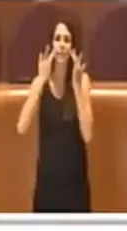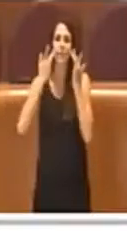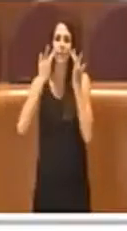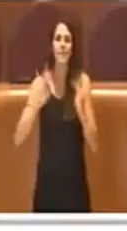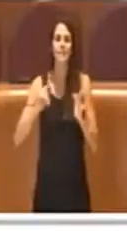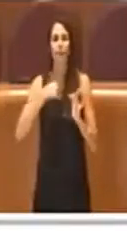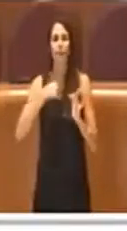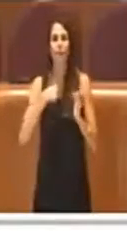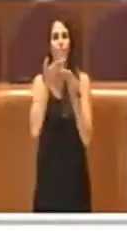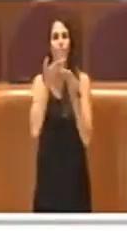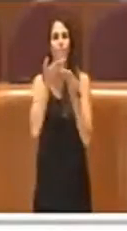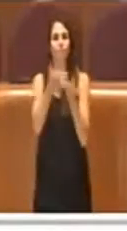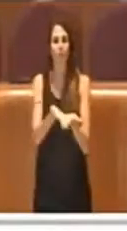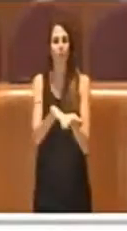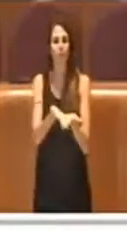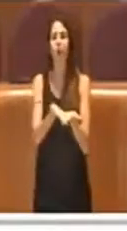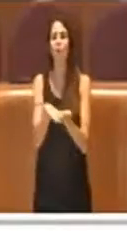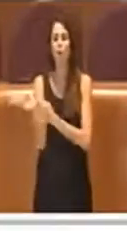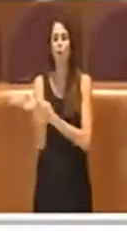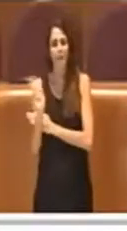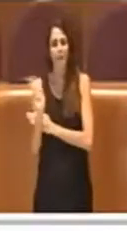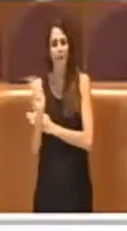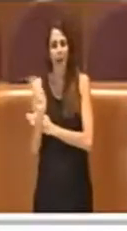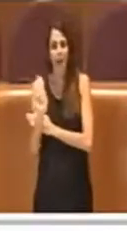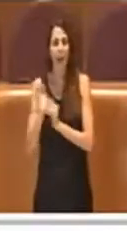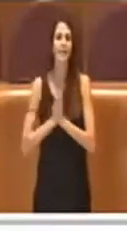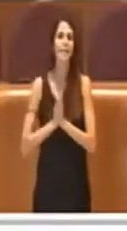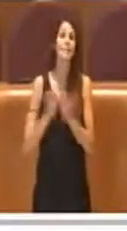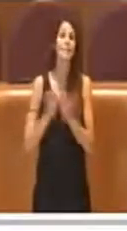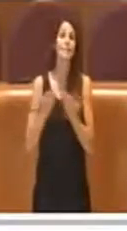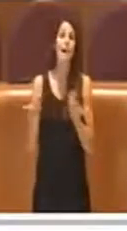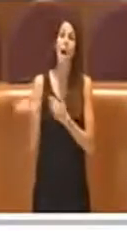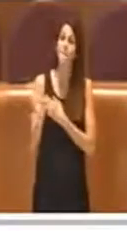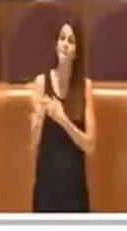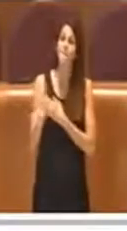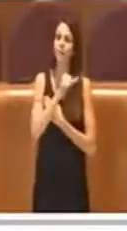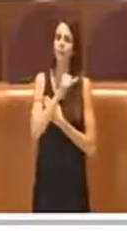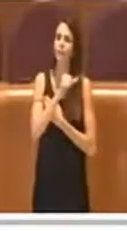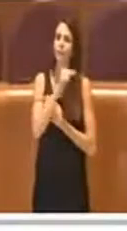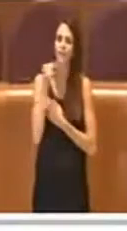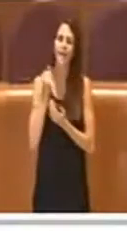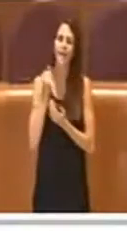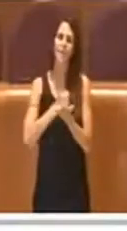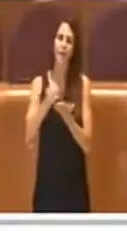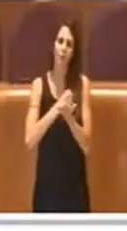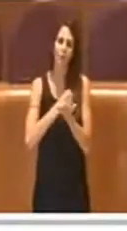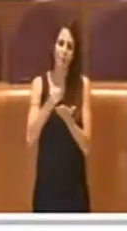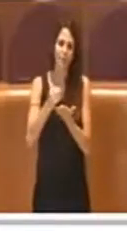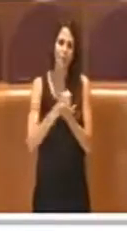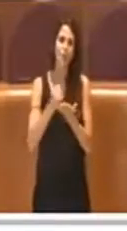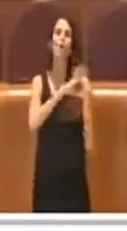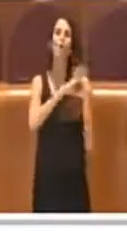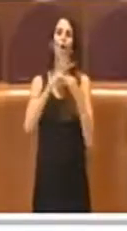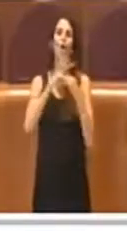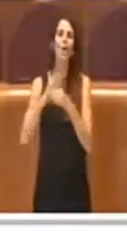ristoranti, eccetera, è chiaro che anche il bagno necessita di autorizzazioni ai sensi di questo regolamento, pertanto